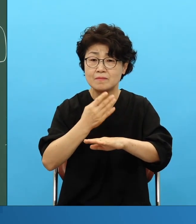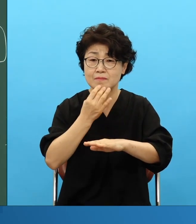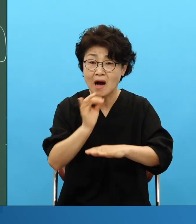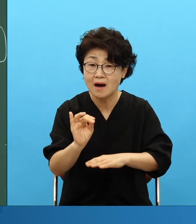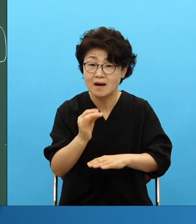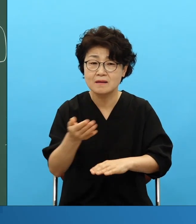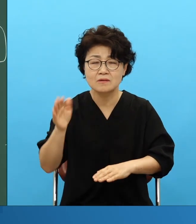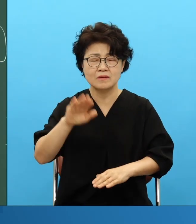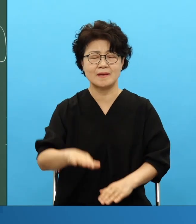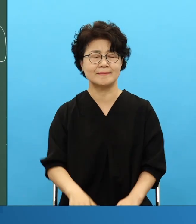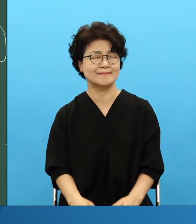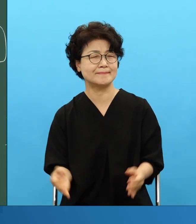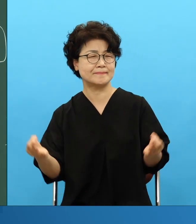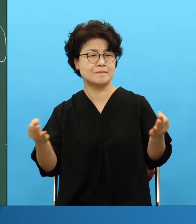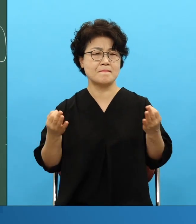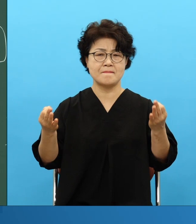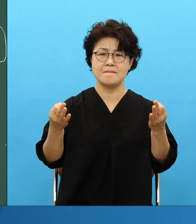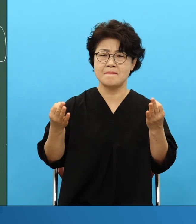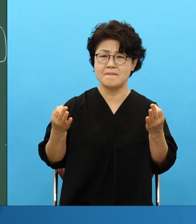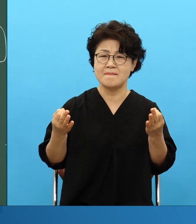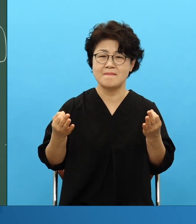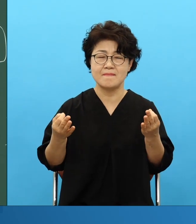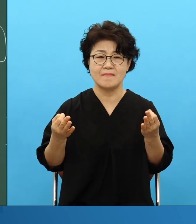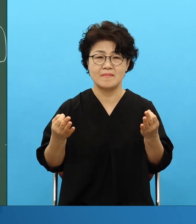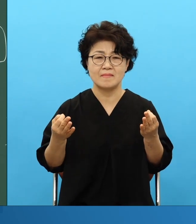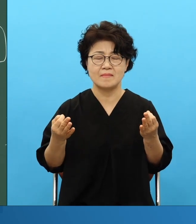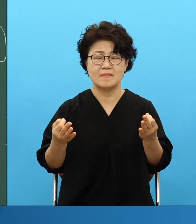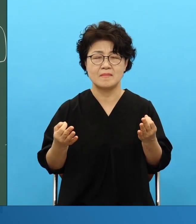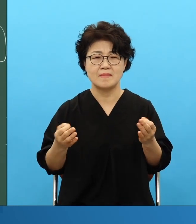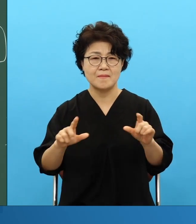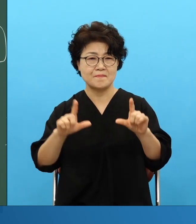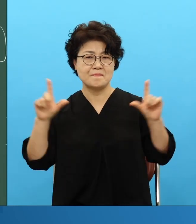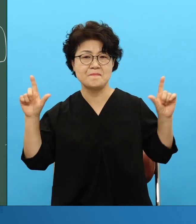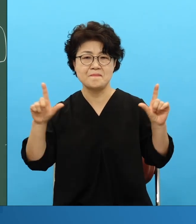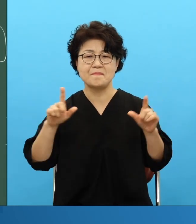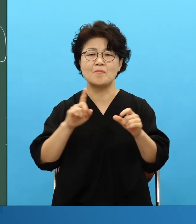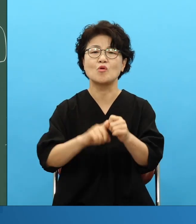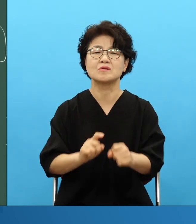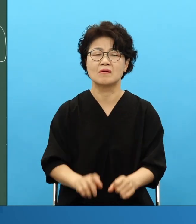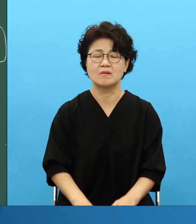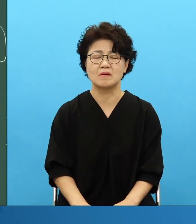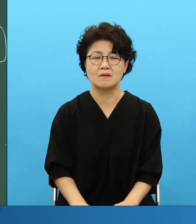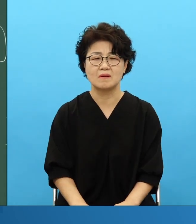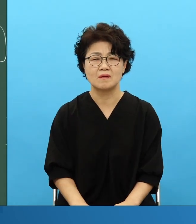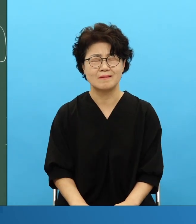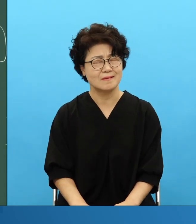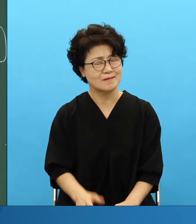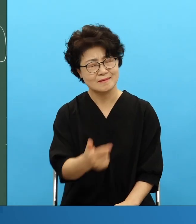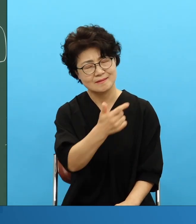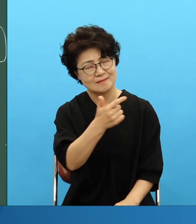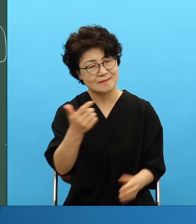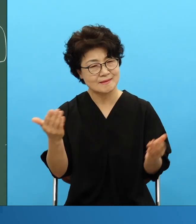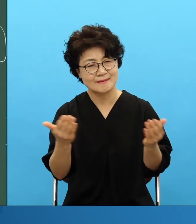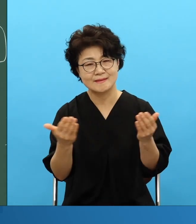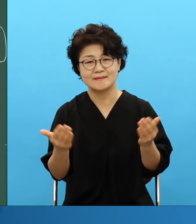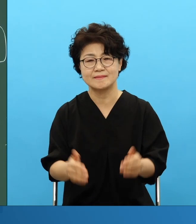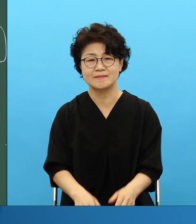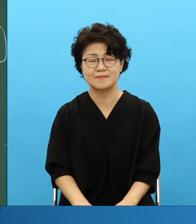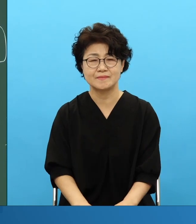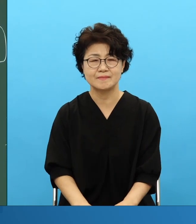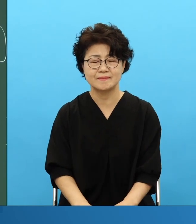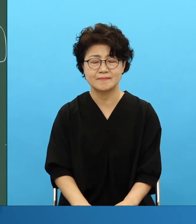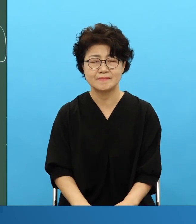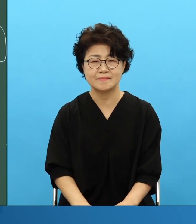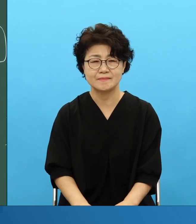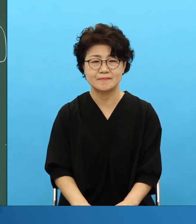it's to the point, God gave us so 큰일 much 났죠. grace and opportunity that we could give, but now they're thinking, oh, I did so much for the church. That's the big problem. 목사님도 그런